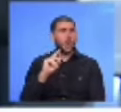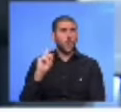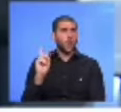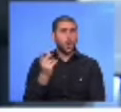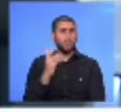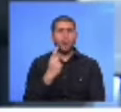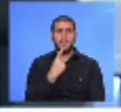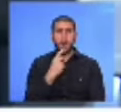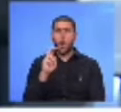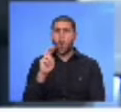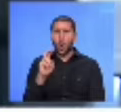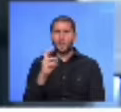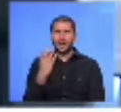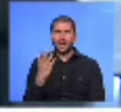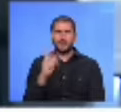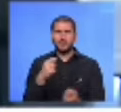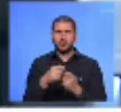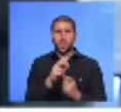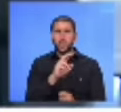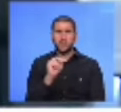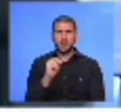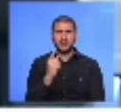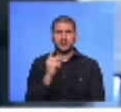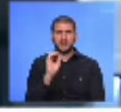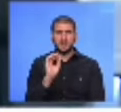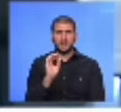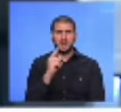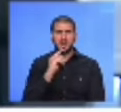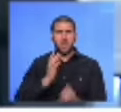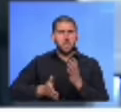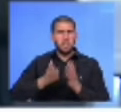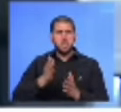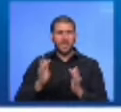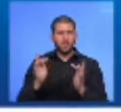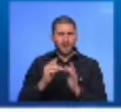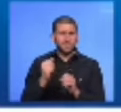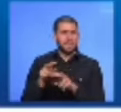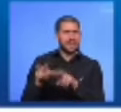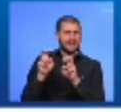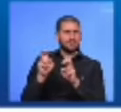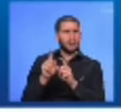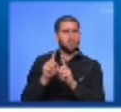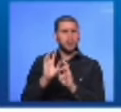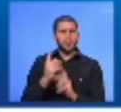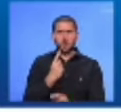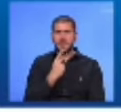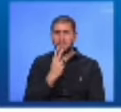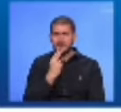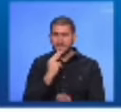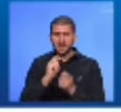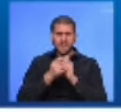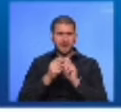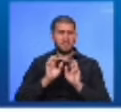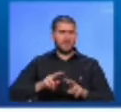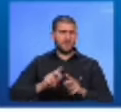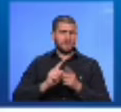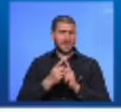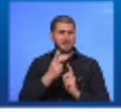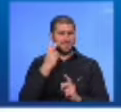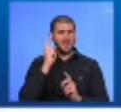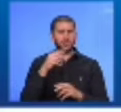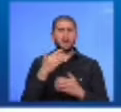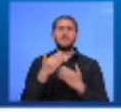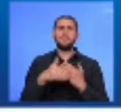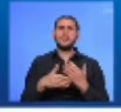עומרי על העניין של מסע. אמרו שהבוטים, האויבים, עושים את זה. בעצם הם לוקחים את מה שאומרים בעברית ומתרגמים לערבית. יש פה בסופו של